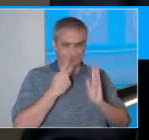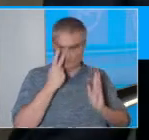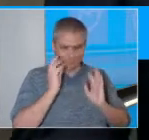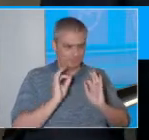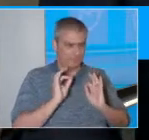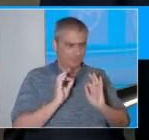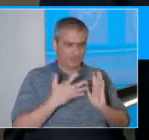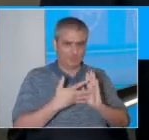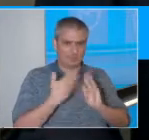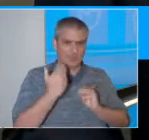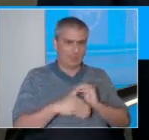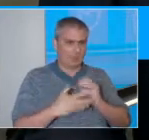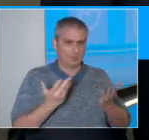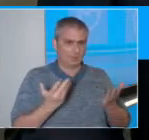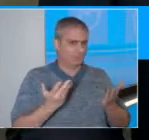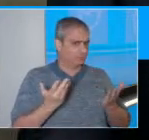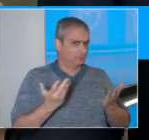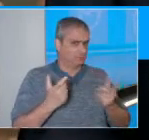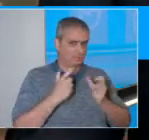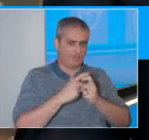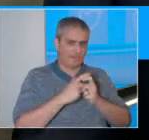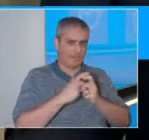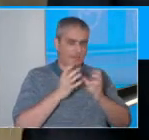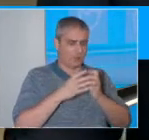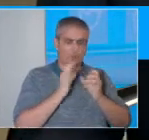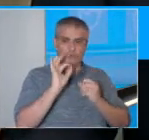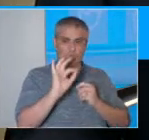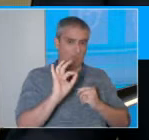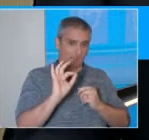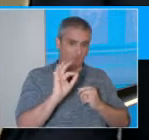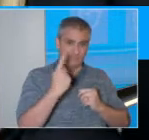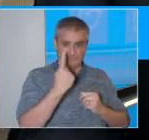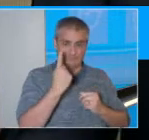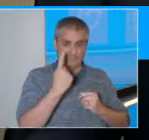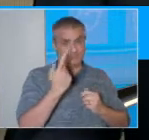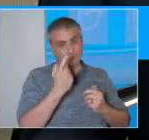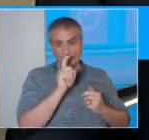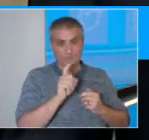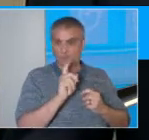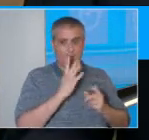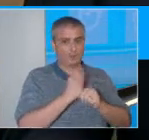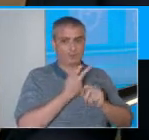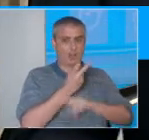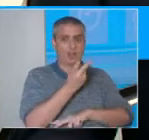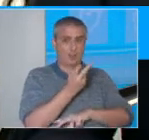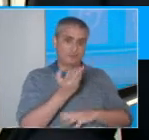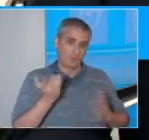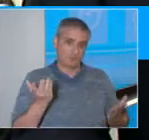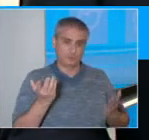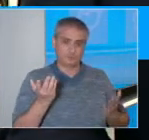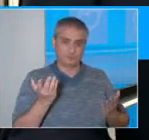באמת בסקרים האחרונים שמפלגה מהגוש שלכם, אחת, ככל הנראה, לא תעבור את אחוז